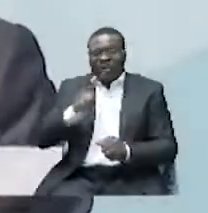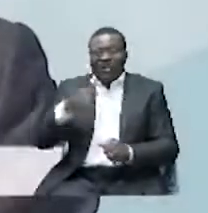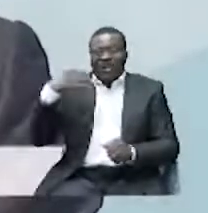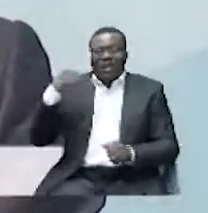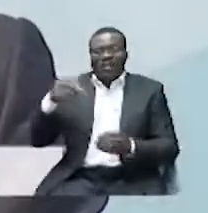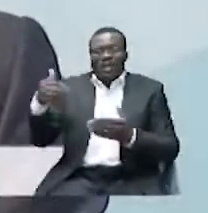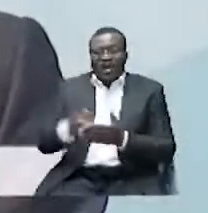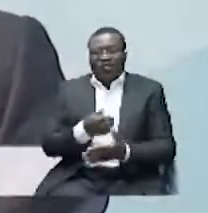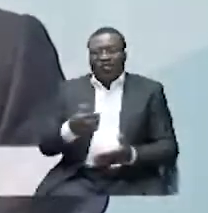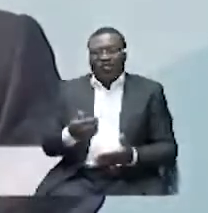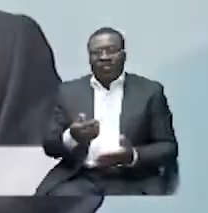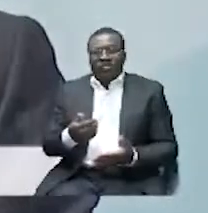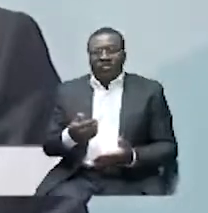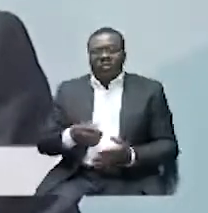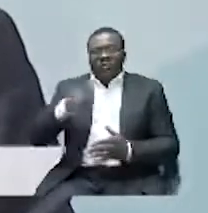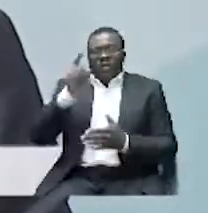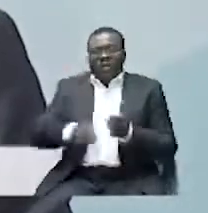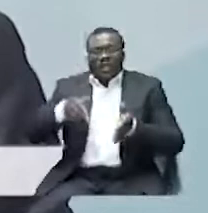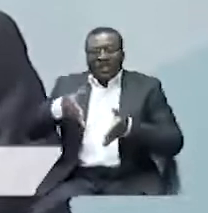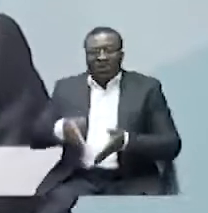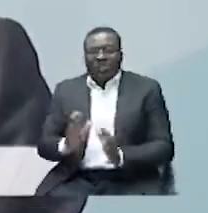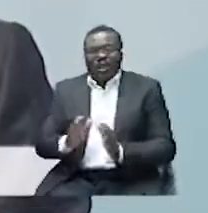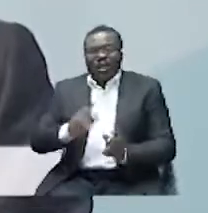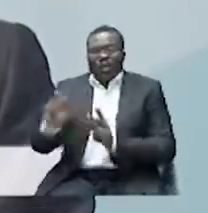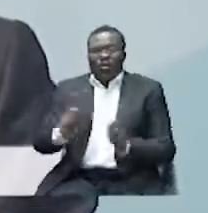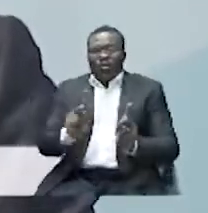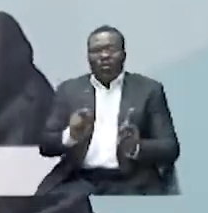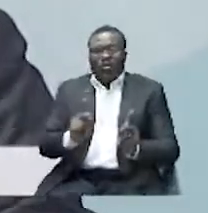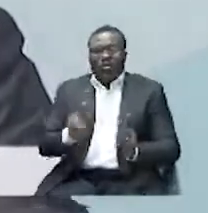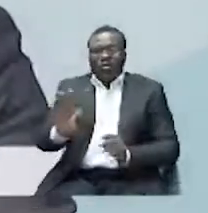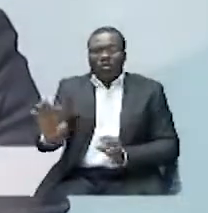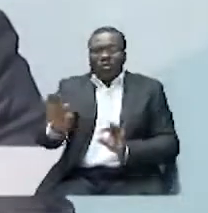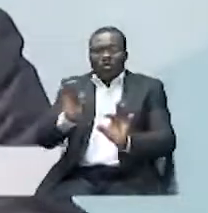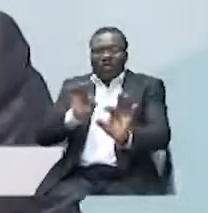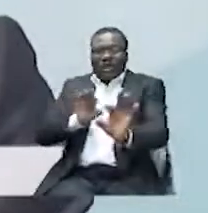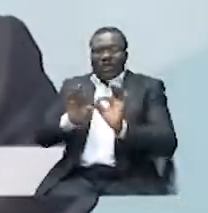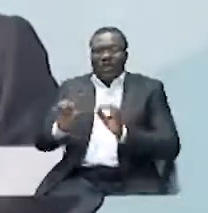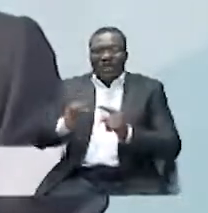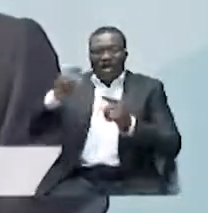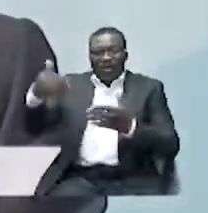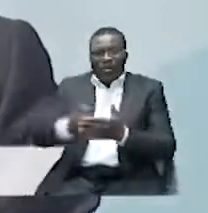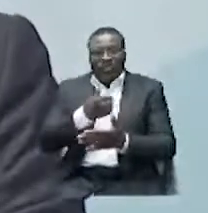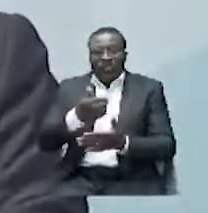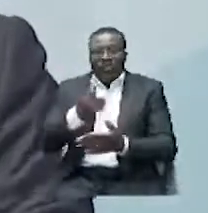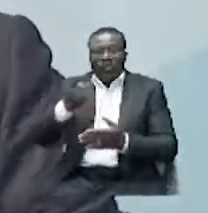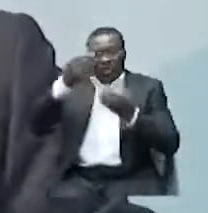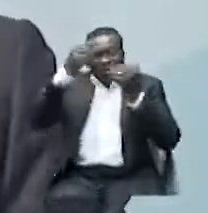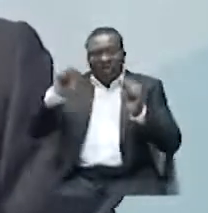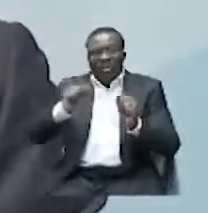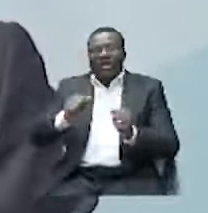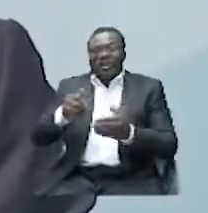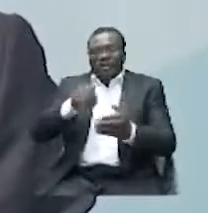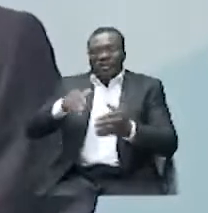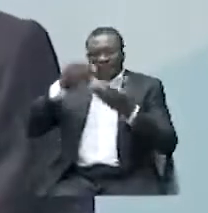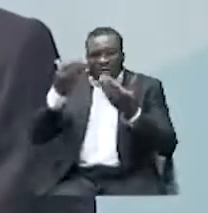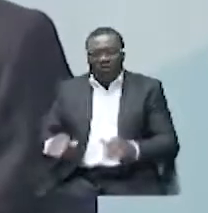nouveau. Qu'est-ce qui permet au peuple de choisir à nouveau un président qui vient de finir un